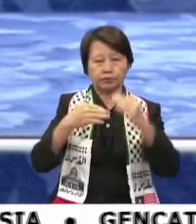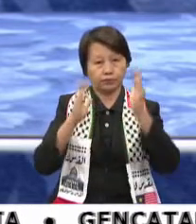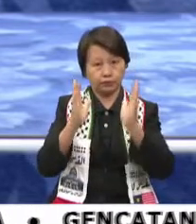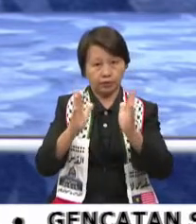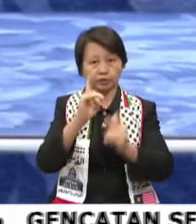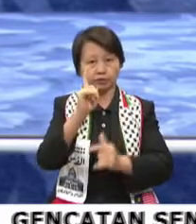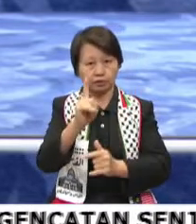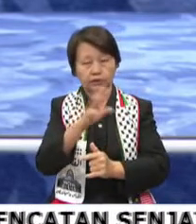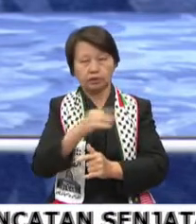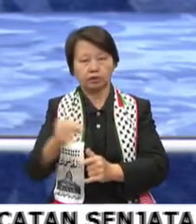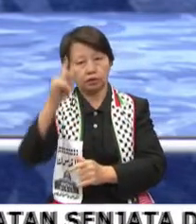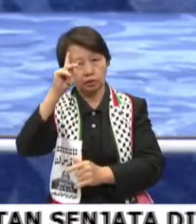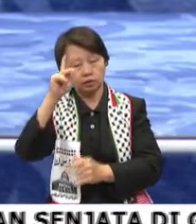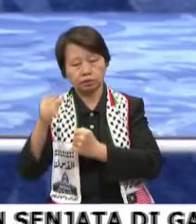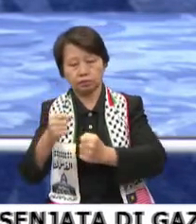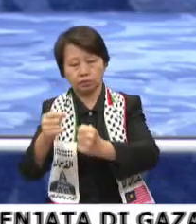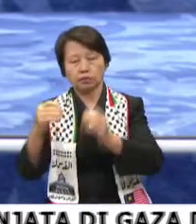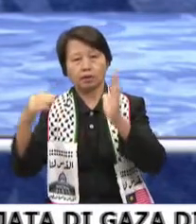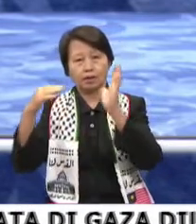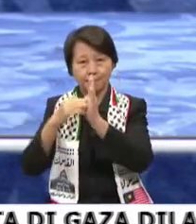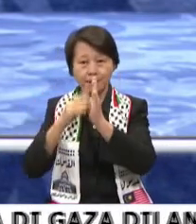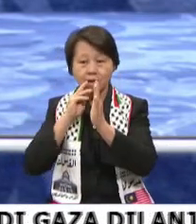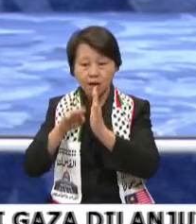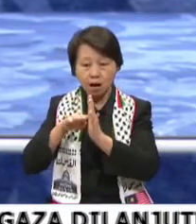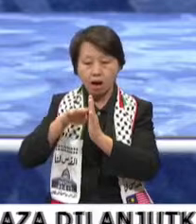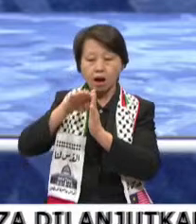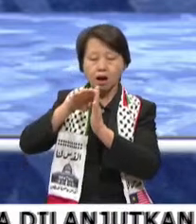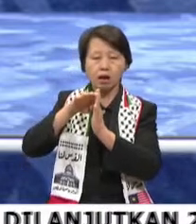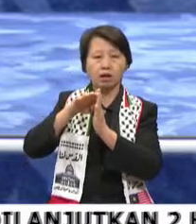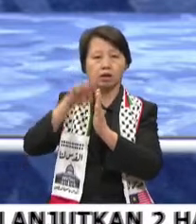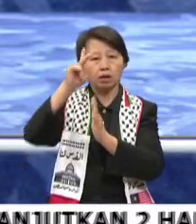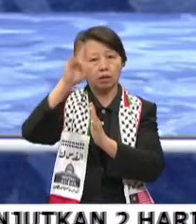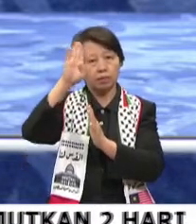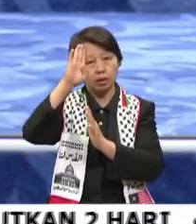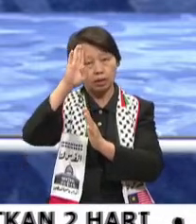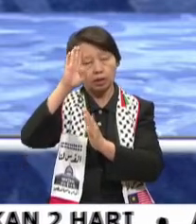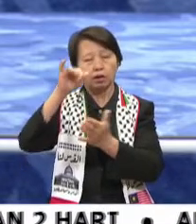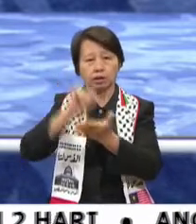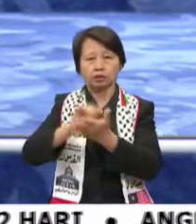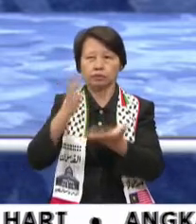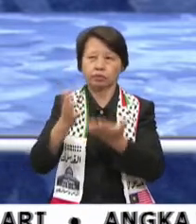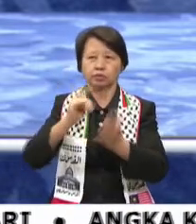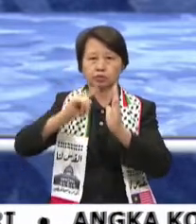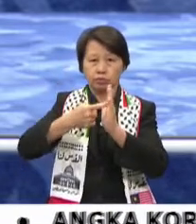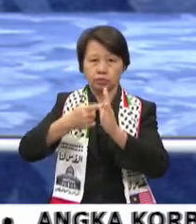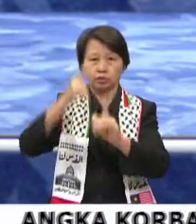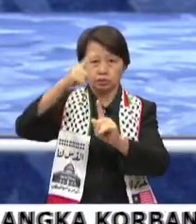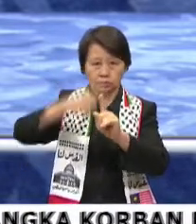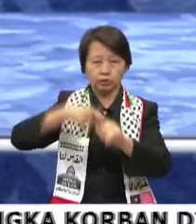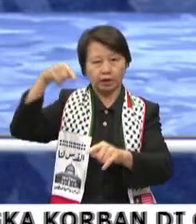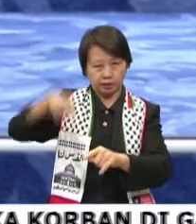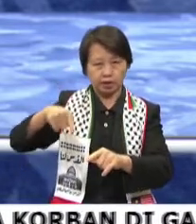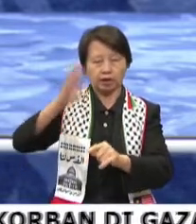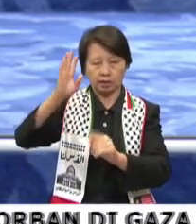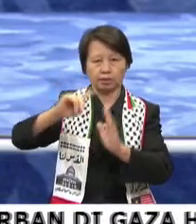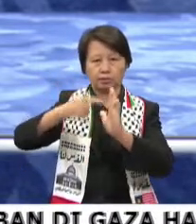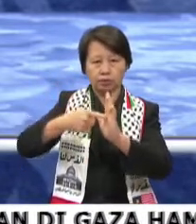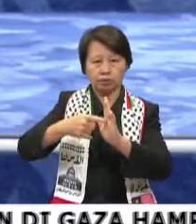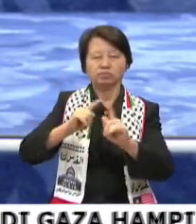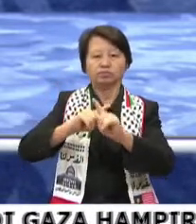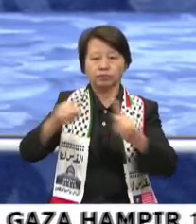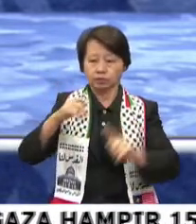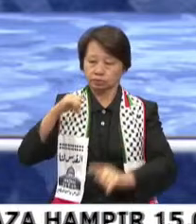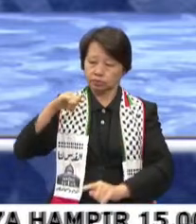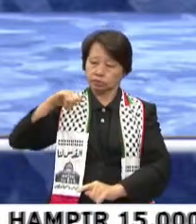tempatan banjir kota Bu itu Min dimulakan dalam tempoh sebulan ini tetapi